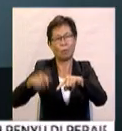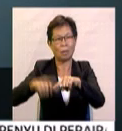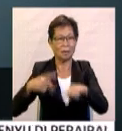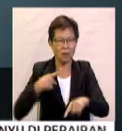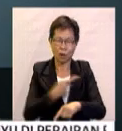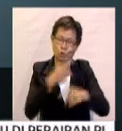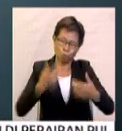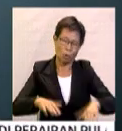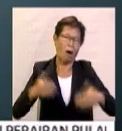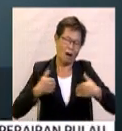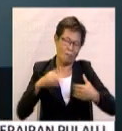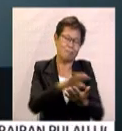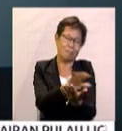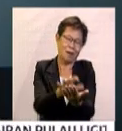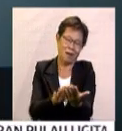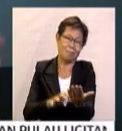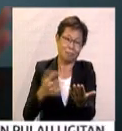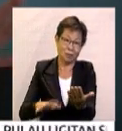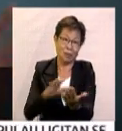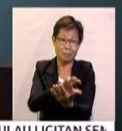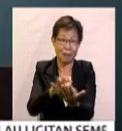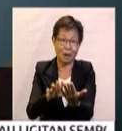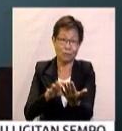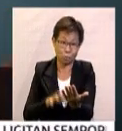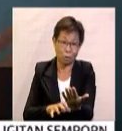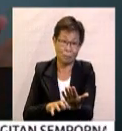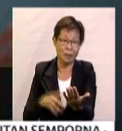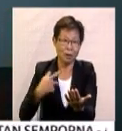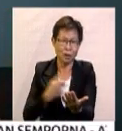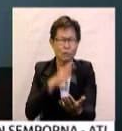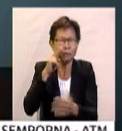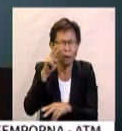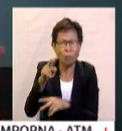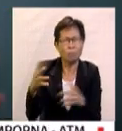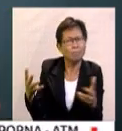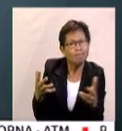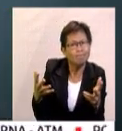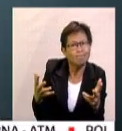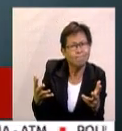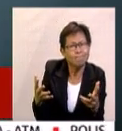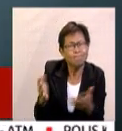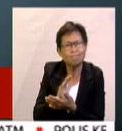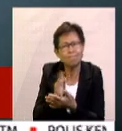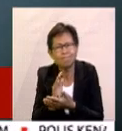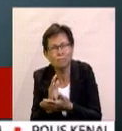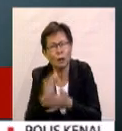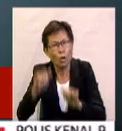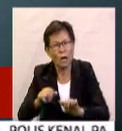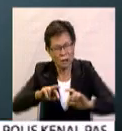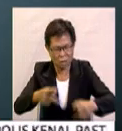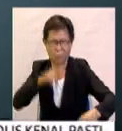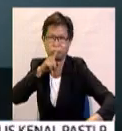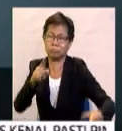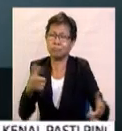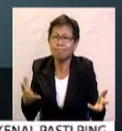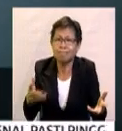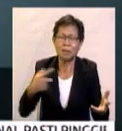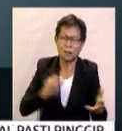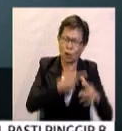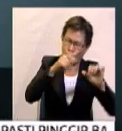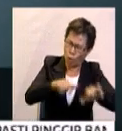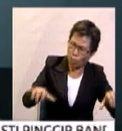satu plan, tetapi kita nak tengok sejauh mana kita boleh merealisasikan. Kita